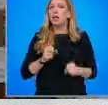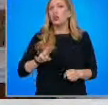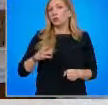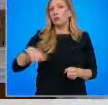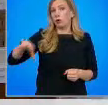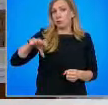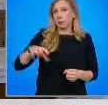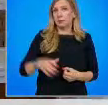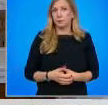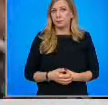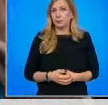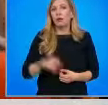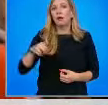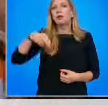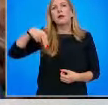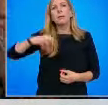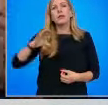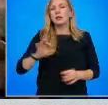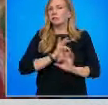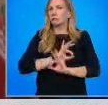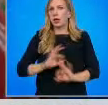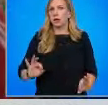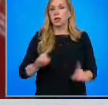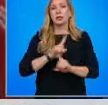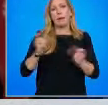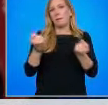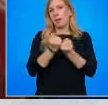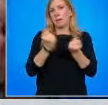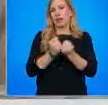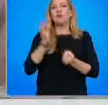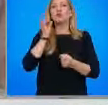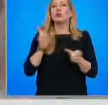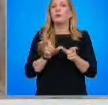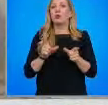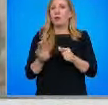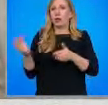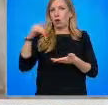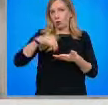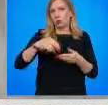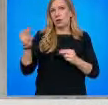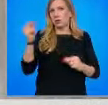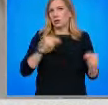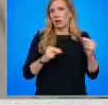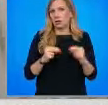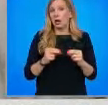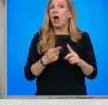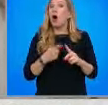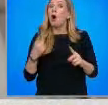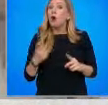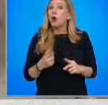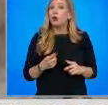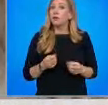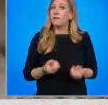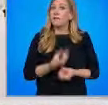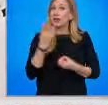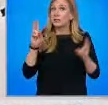корпуса. ДПС бяха лаконични. Няма място госпожа Митрофанова на утрешното заседание. От Възраждане са предложили да не отправят покани към